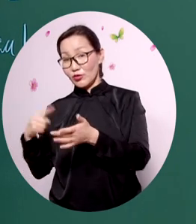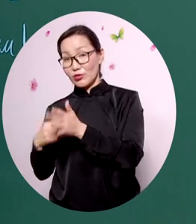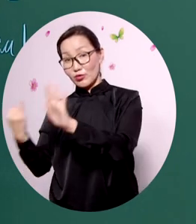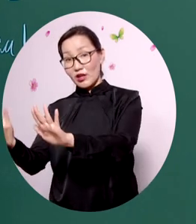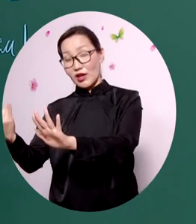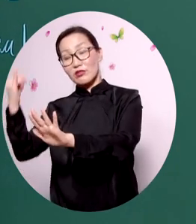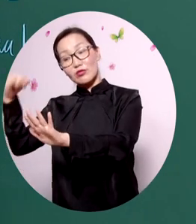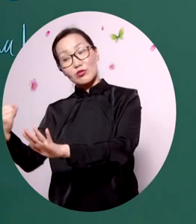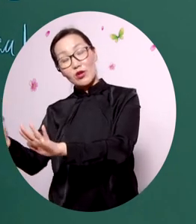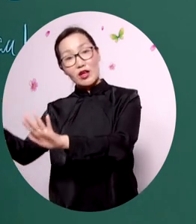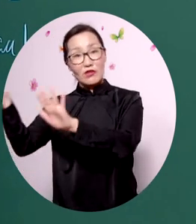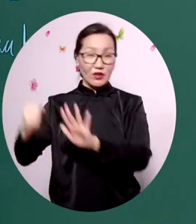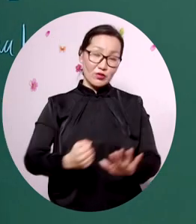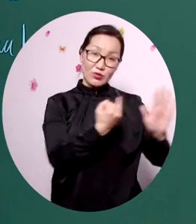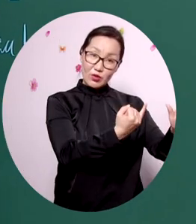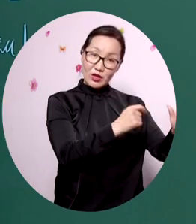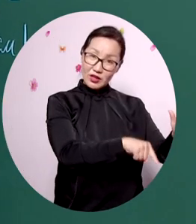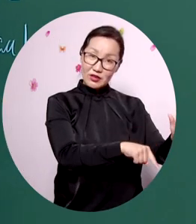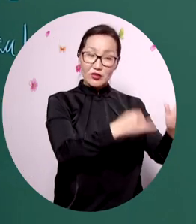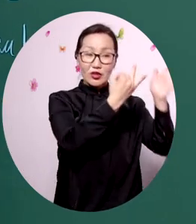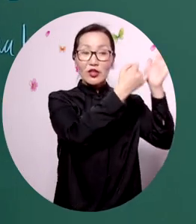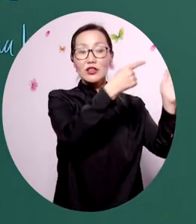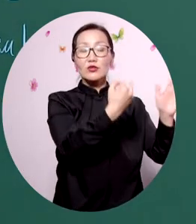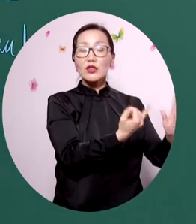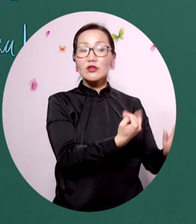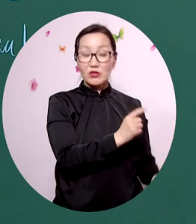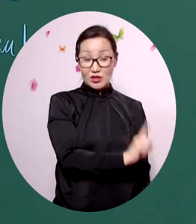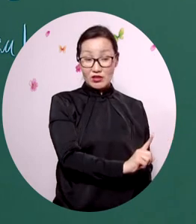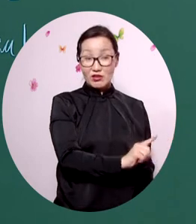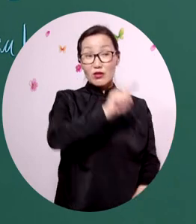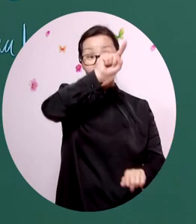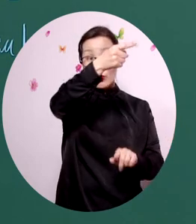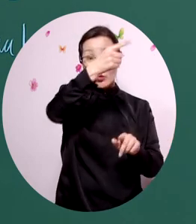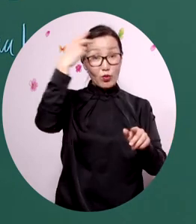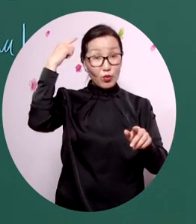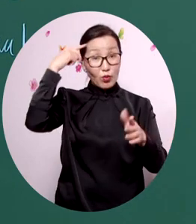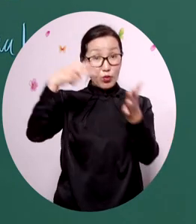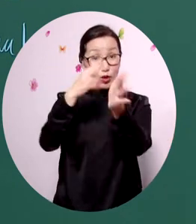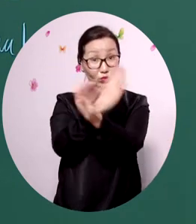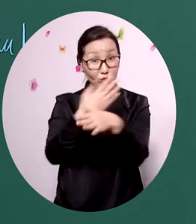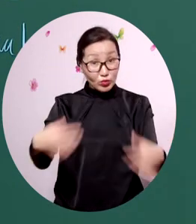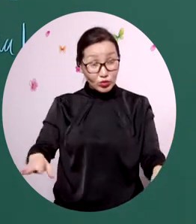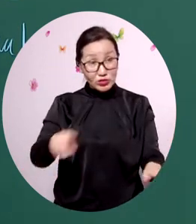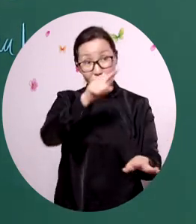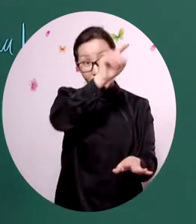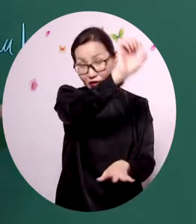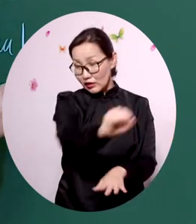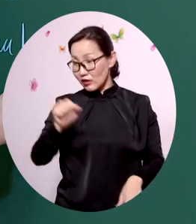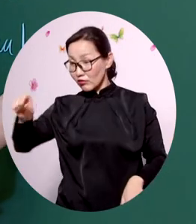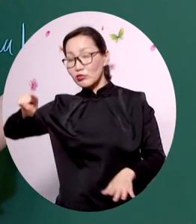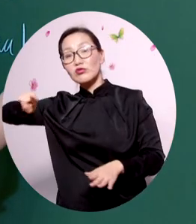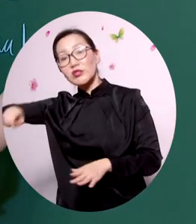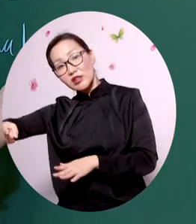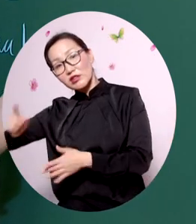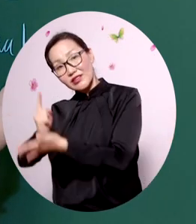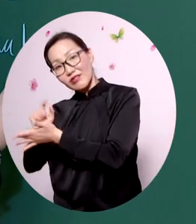6. 7-оос 6-г асаад 1. За бүхлийн хэсгээ хуваагаад дууслаа. Одоо бүхлийн цэгийг ногд тавих